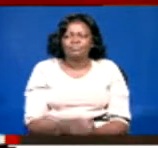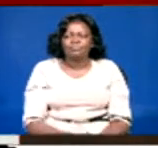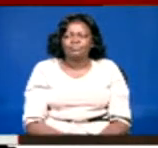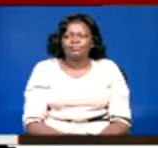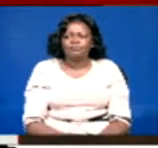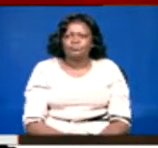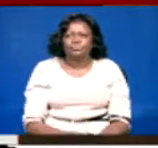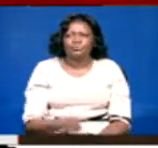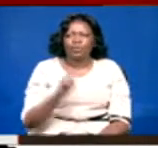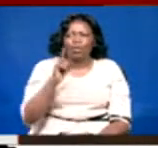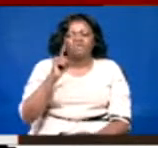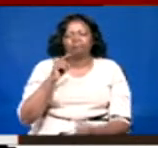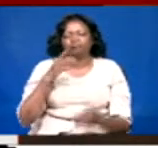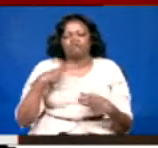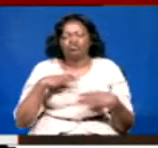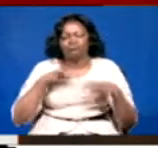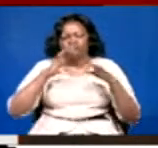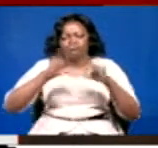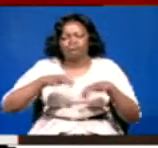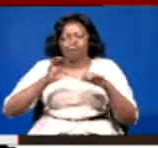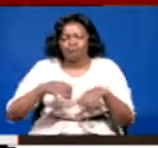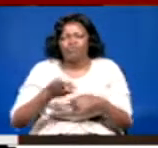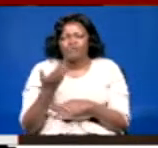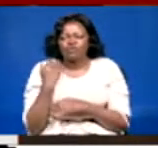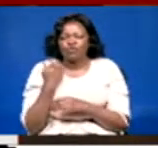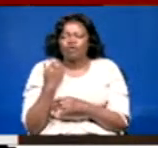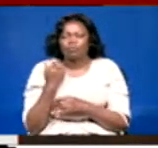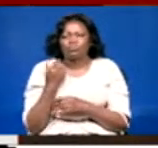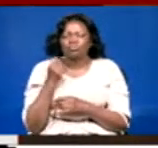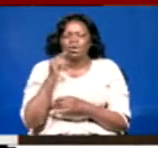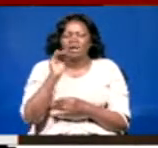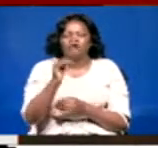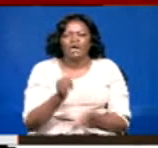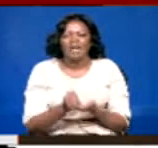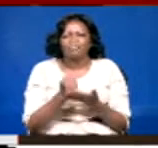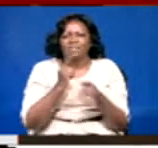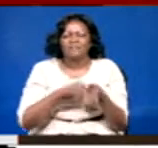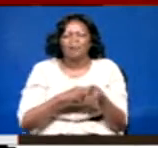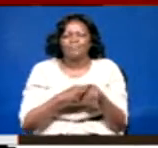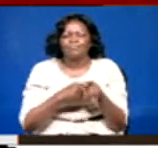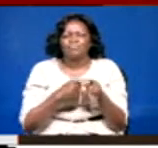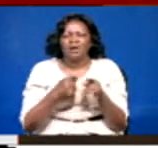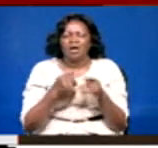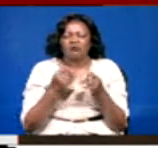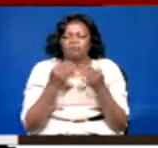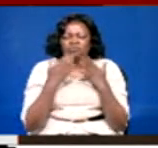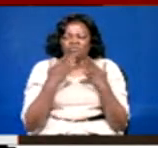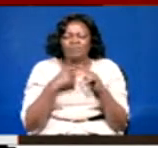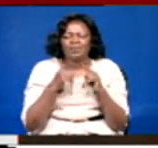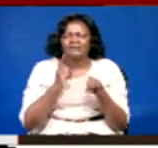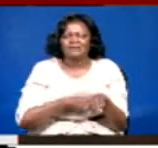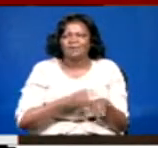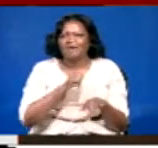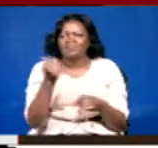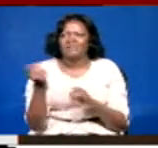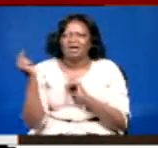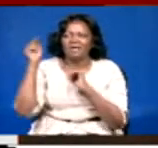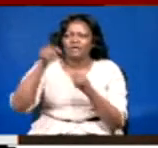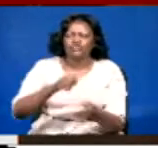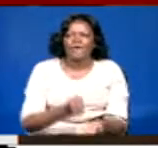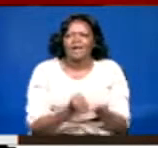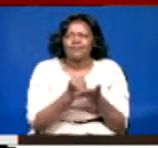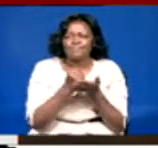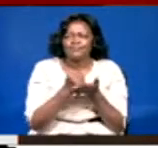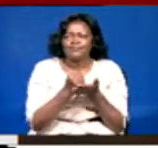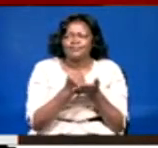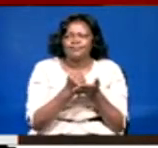wachimba migodi hao alikuwa ameomba usaidizi baada ya kukosa hewa ya oksijeni, lakini wakati mwenzake alipongea ndani